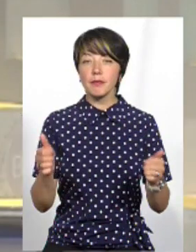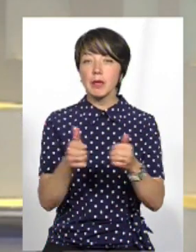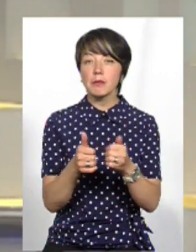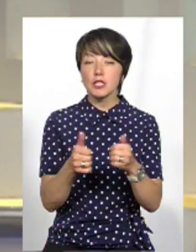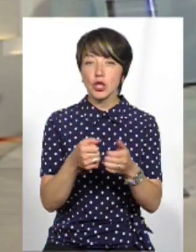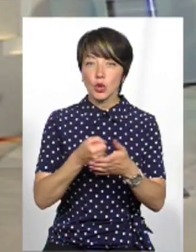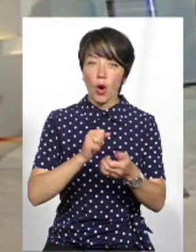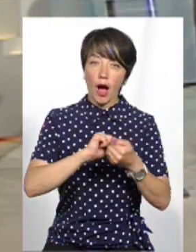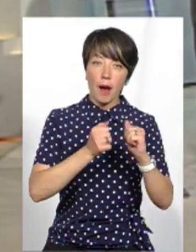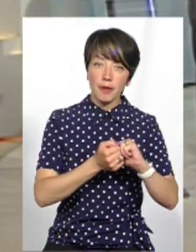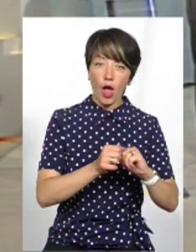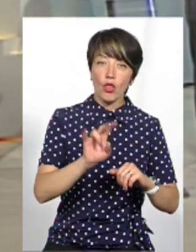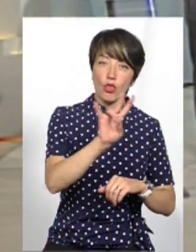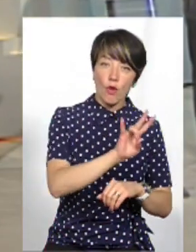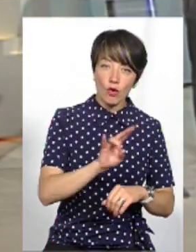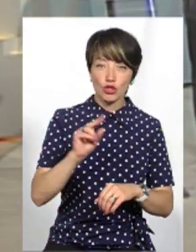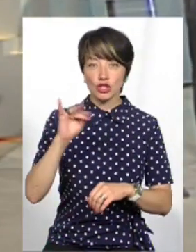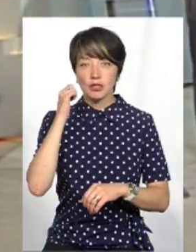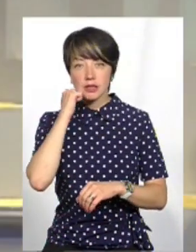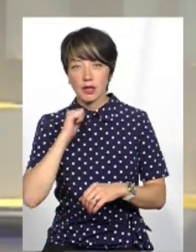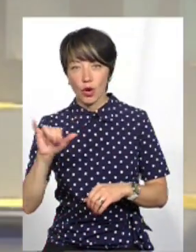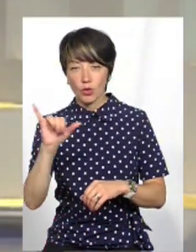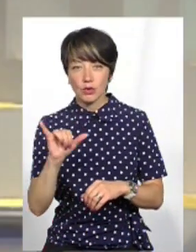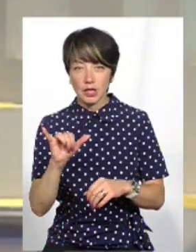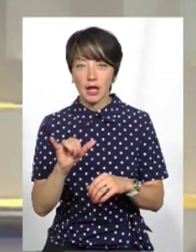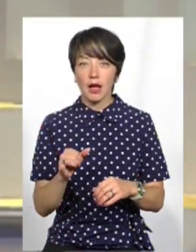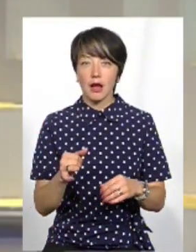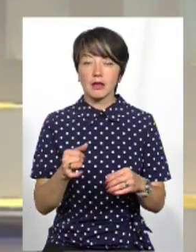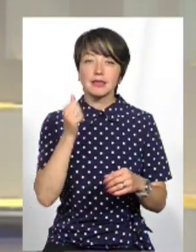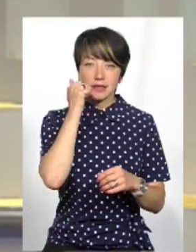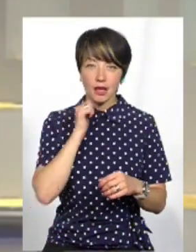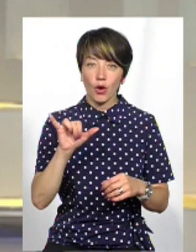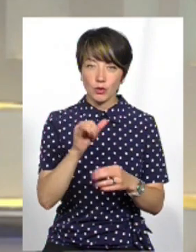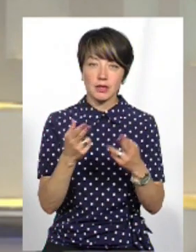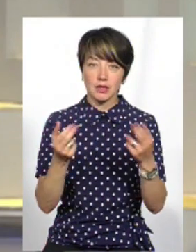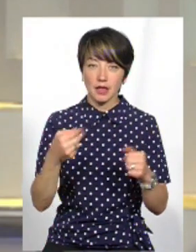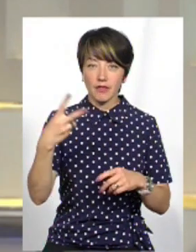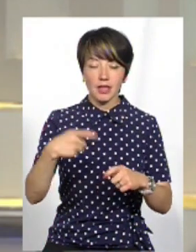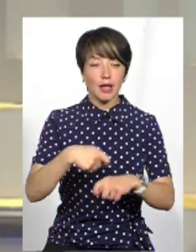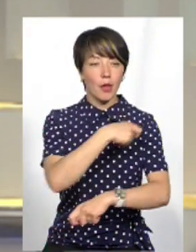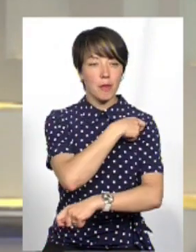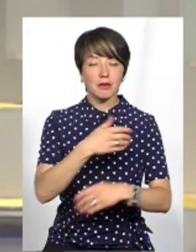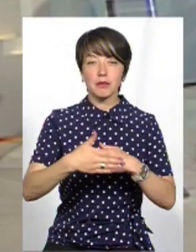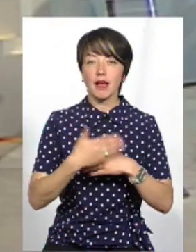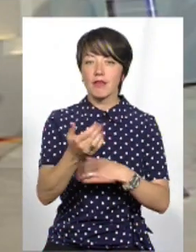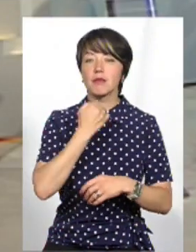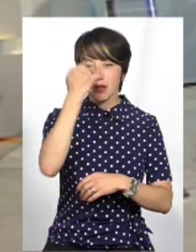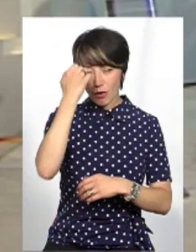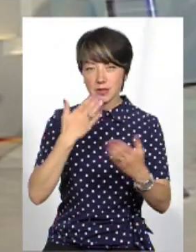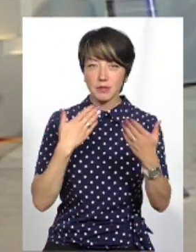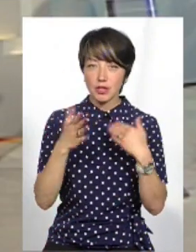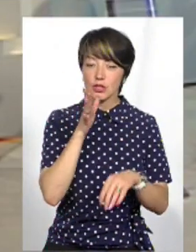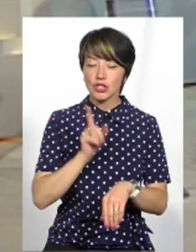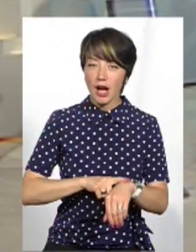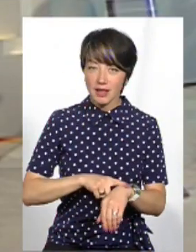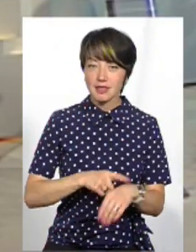Кам'янця – Стара чи Нова Ушиця? Ближче до Кам'янця – саме Стара Ушиця. Правильно, на 20 кілометрів ближче. Я вам дякую за спілкування,